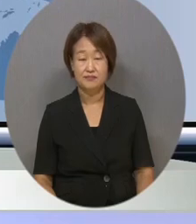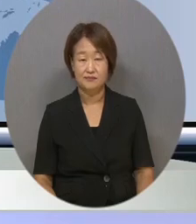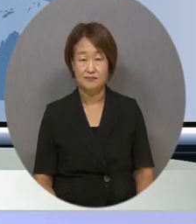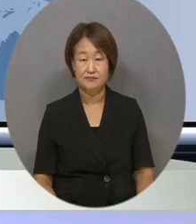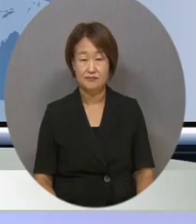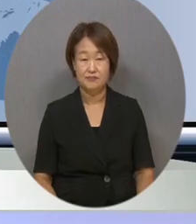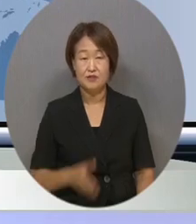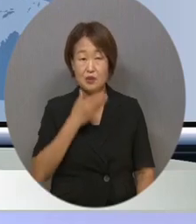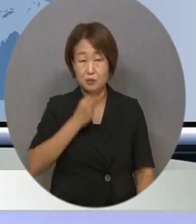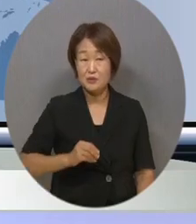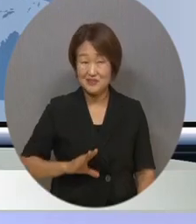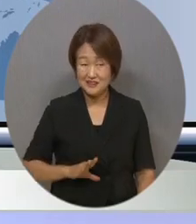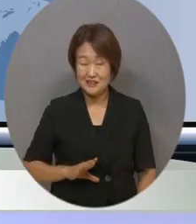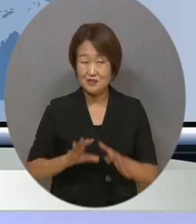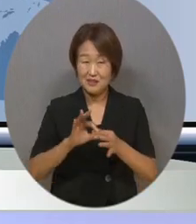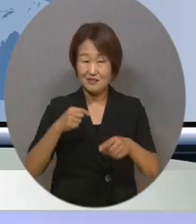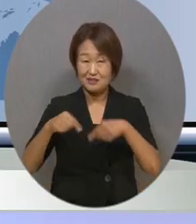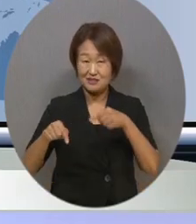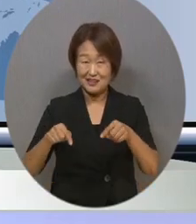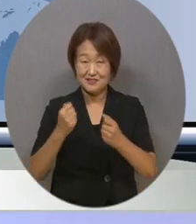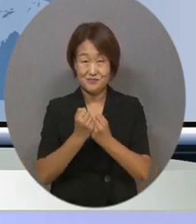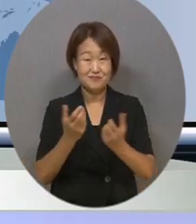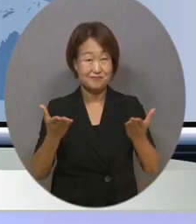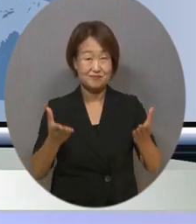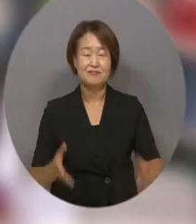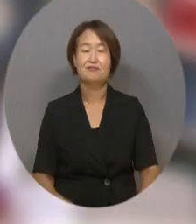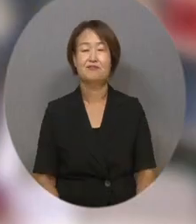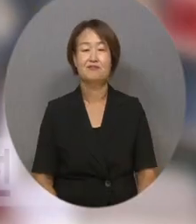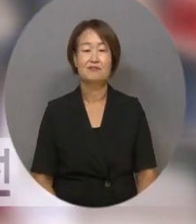이어서 복직의 정책 소식 만나보겠습니다